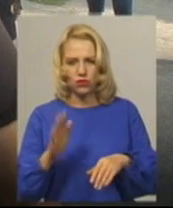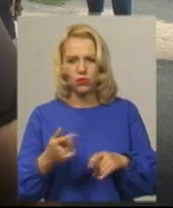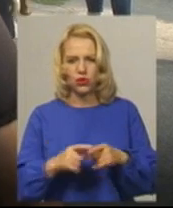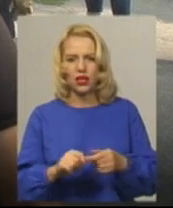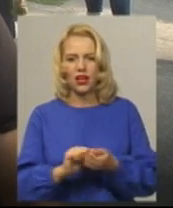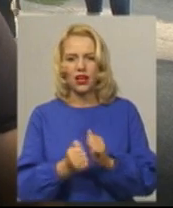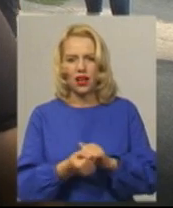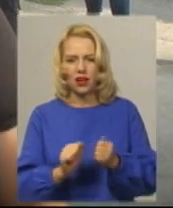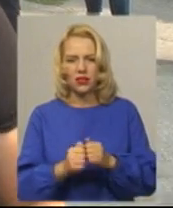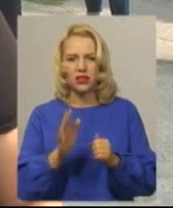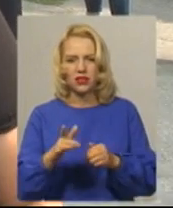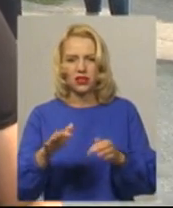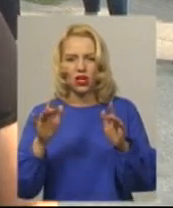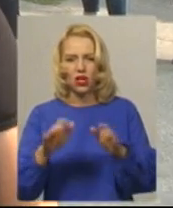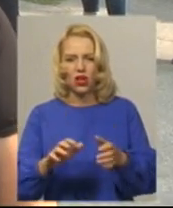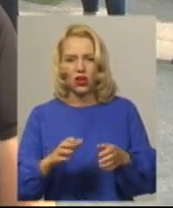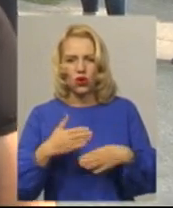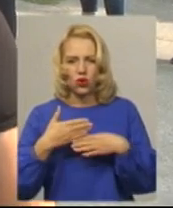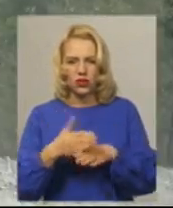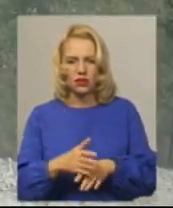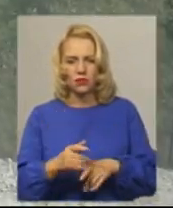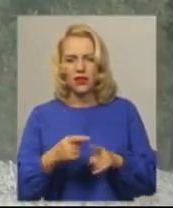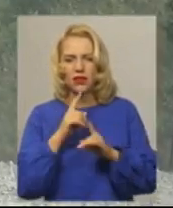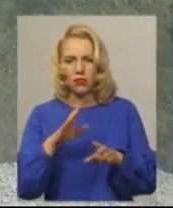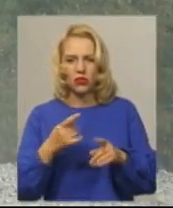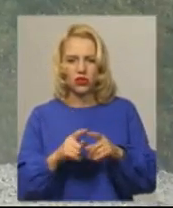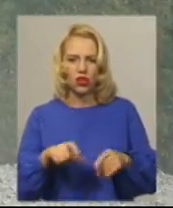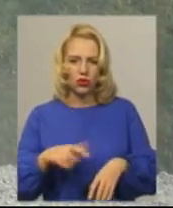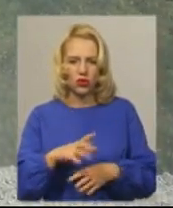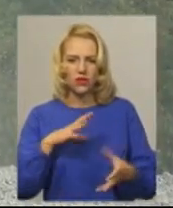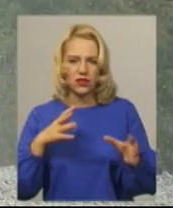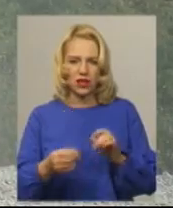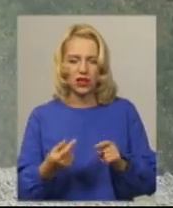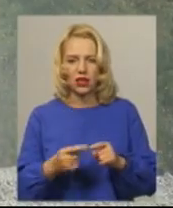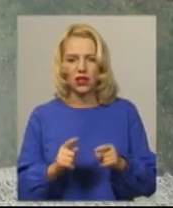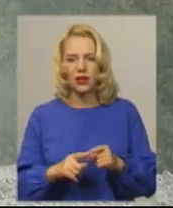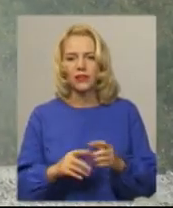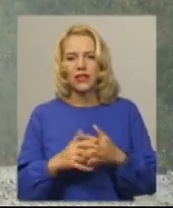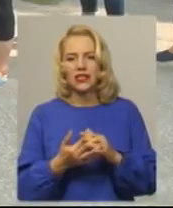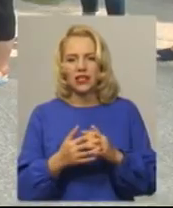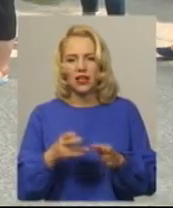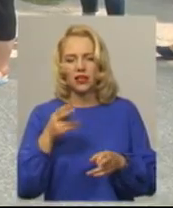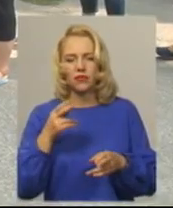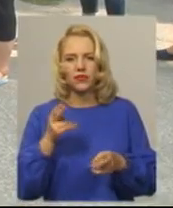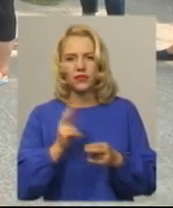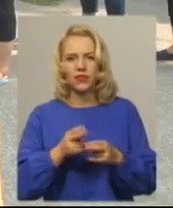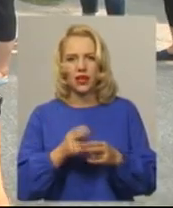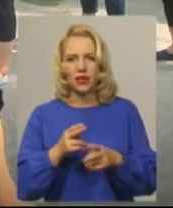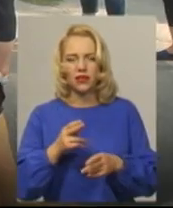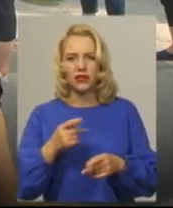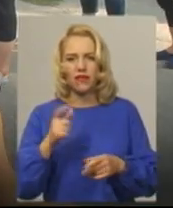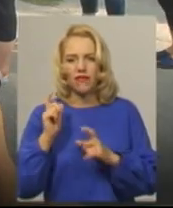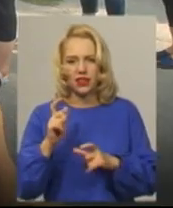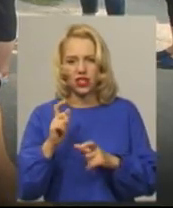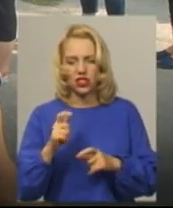камінь по обочинах і не буде тої дороги взагалі. За словами Олени Хміль, селянам дошкуляють вантажівки. Пилюка страшенна, ну це сиве